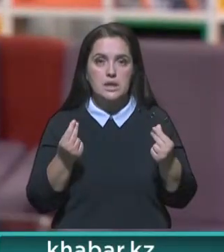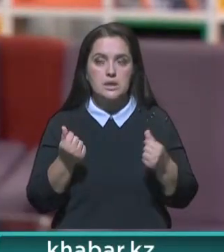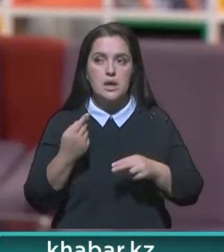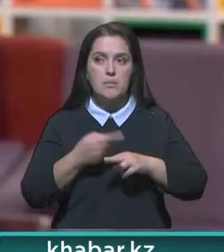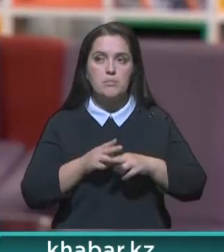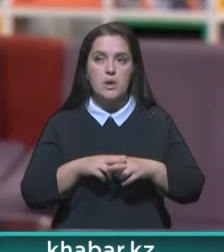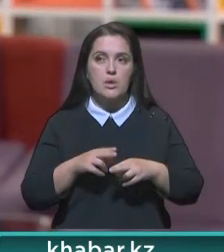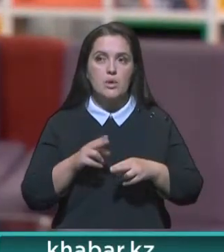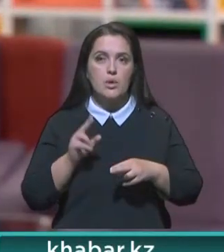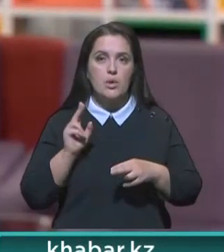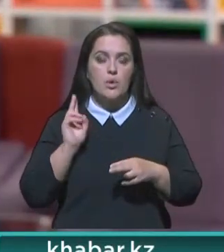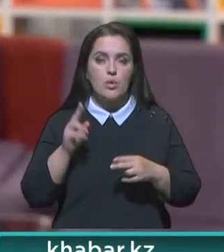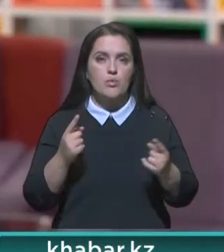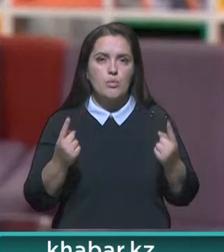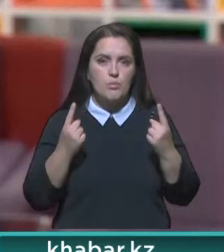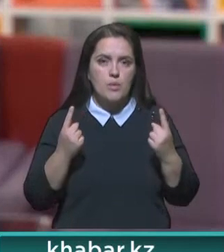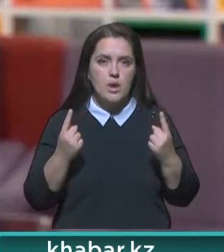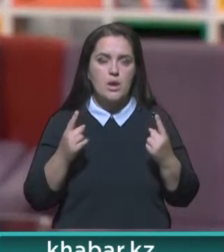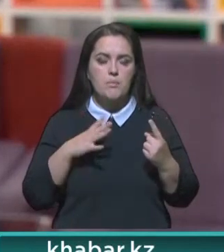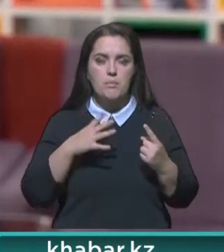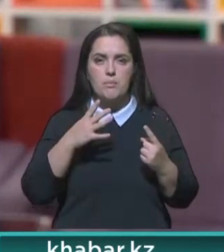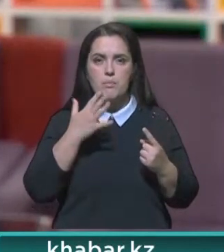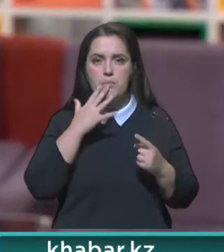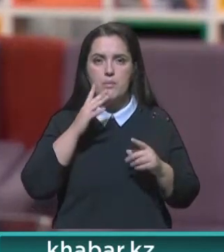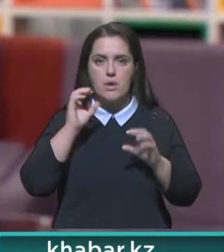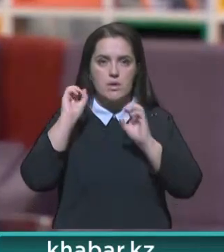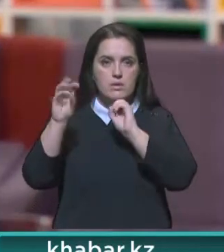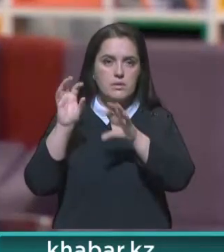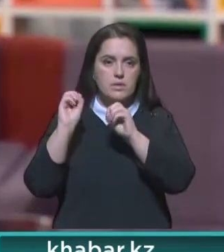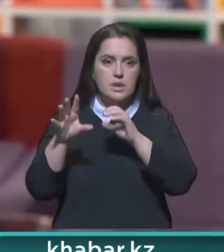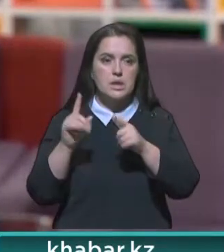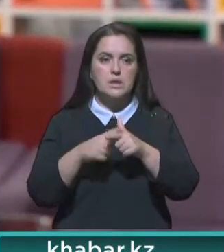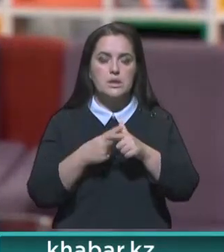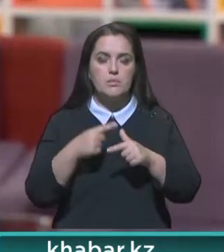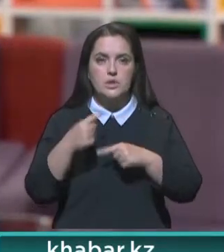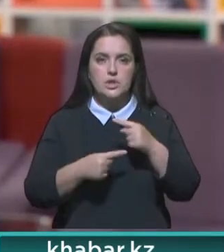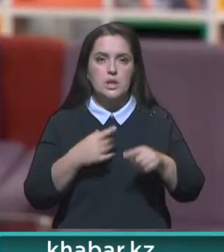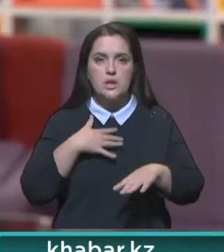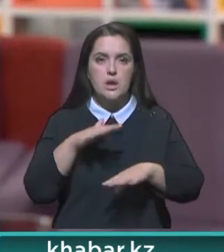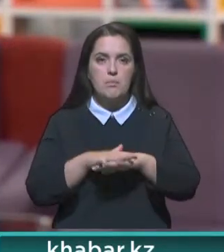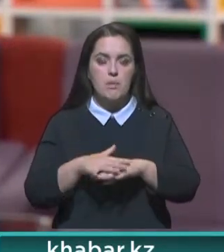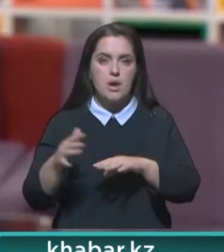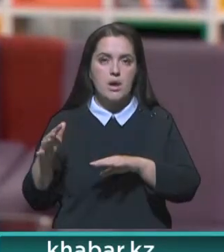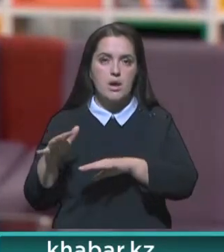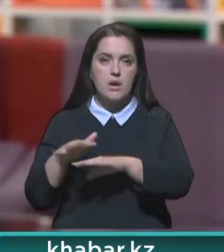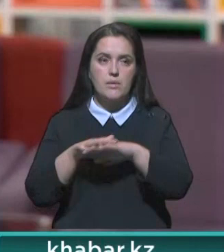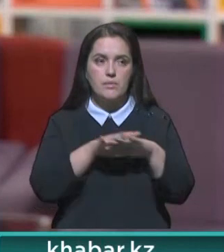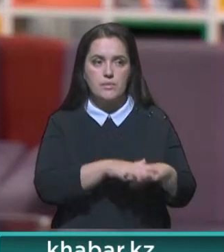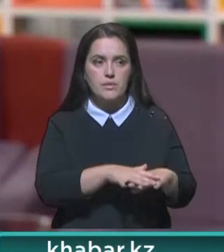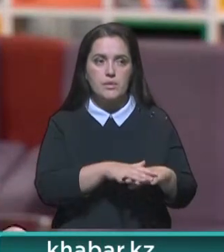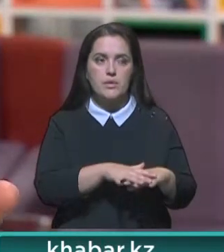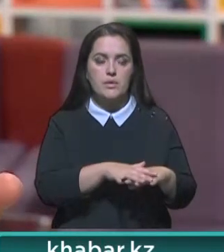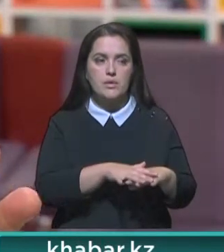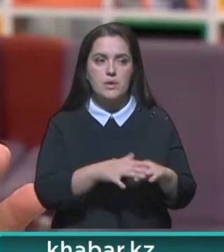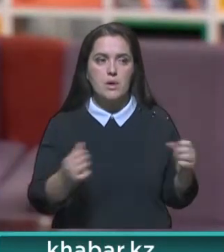знаете, больших сумм, которые выводились за рубеж, либо наоборот поступали через наши банки, особенно вот касалось